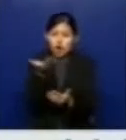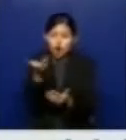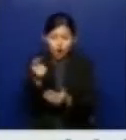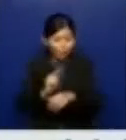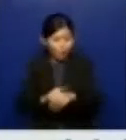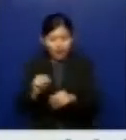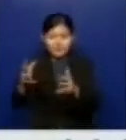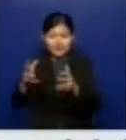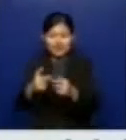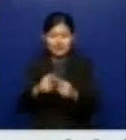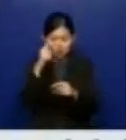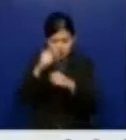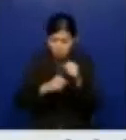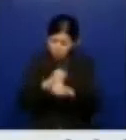นะ